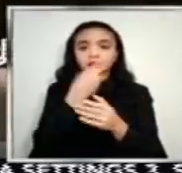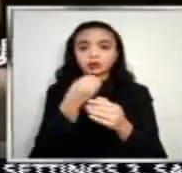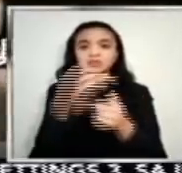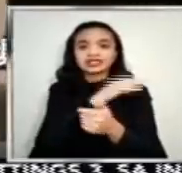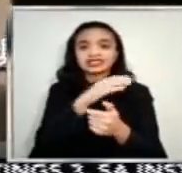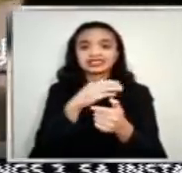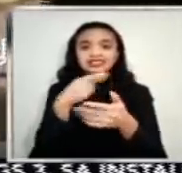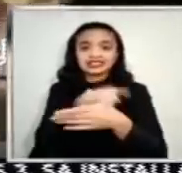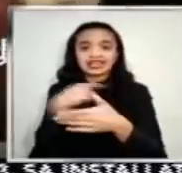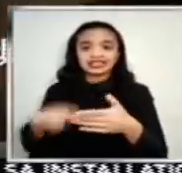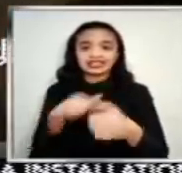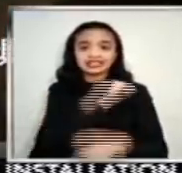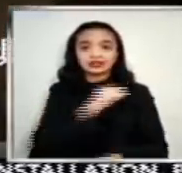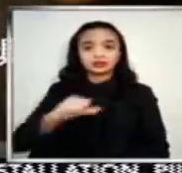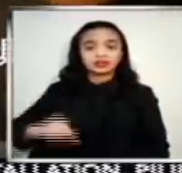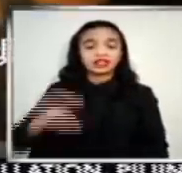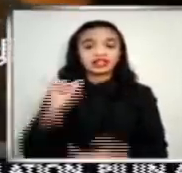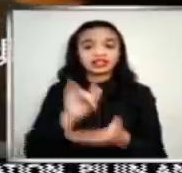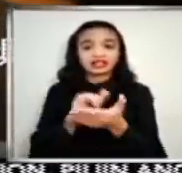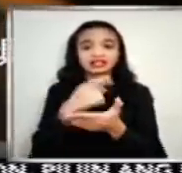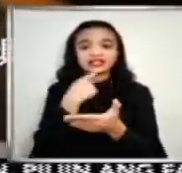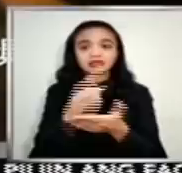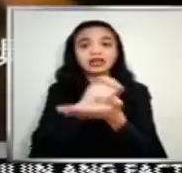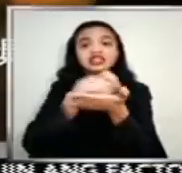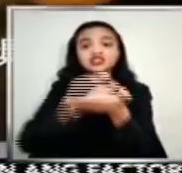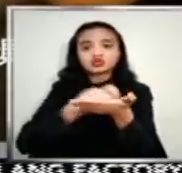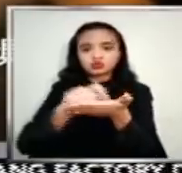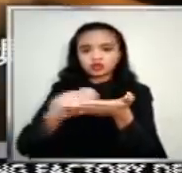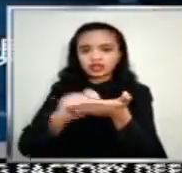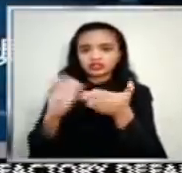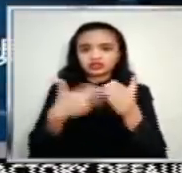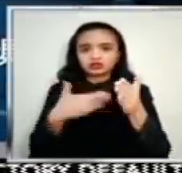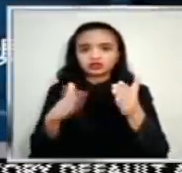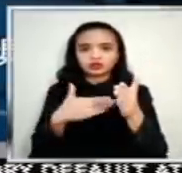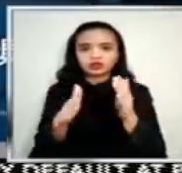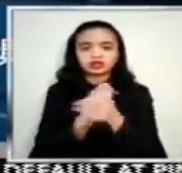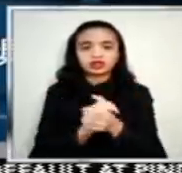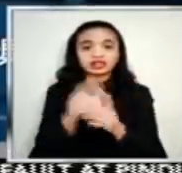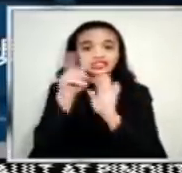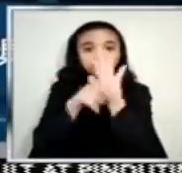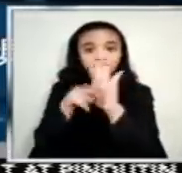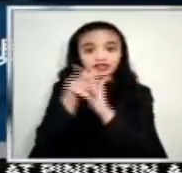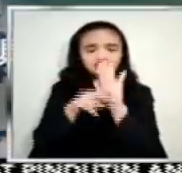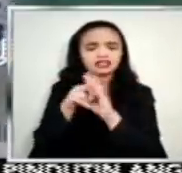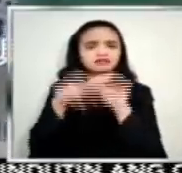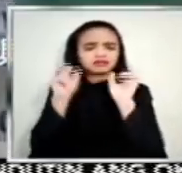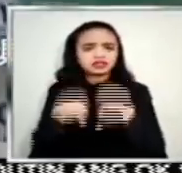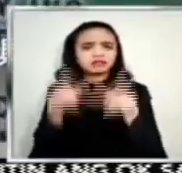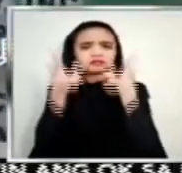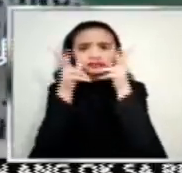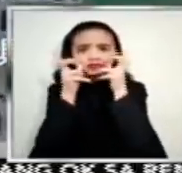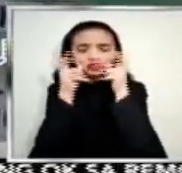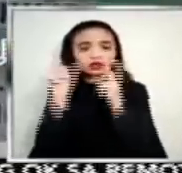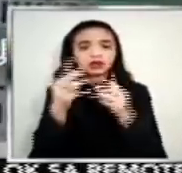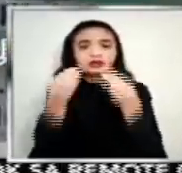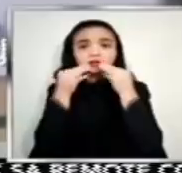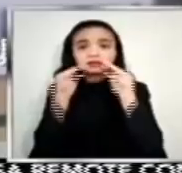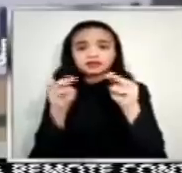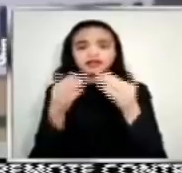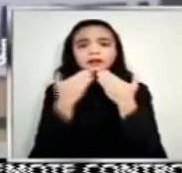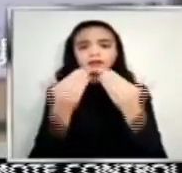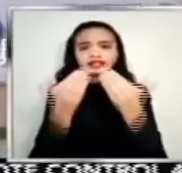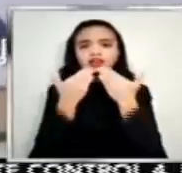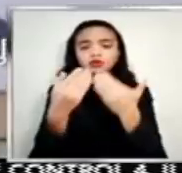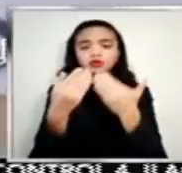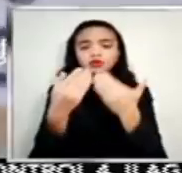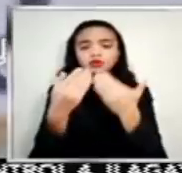Umano ang nagsulat ng kanta. Sa isang bahagi ng video, ipinarinig din ang mensahe ng pasasalamat ng ilang opisyal ng